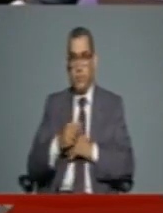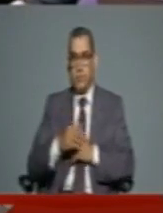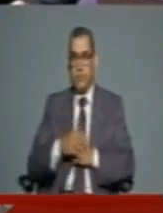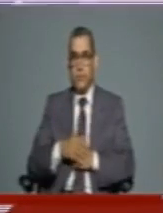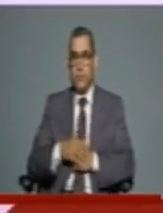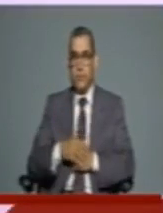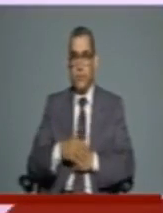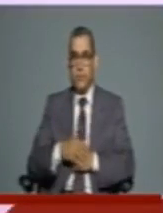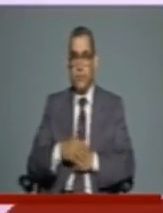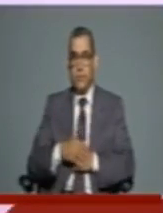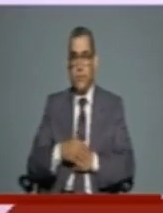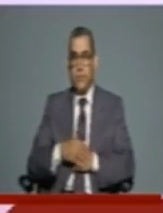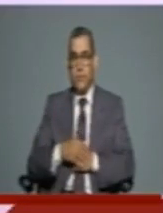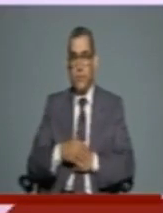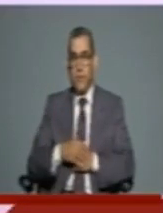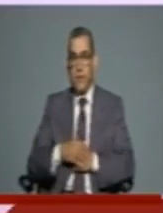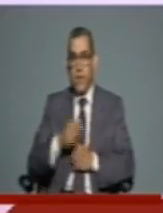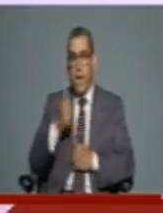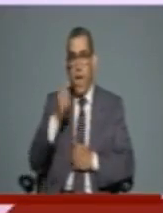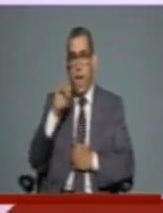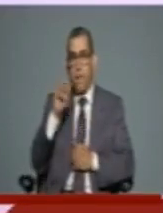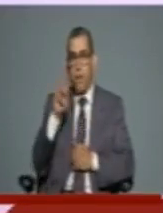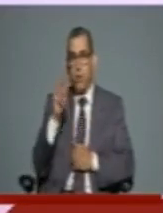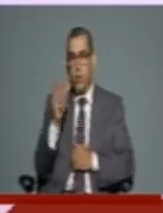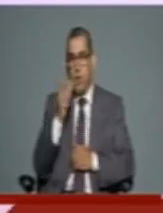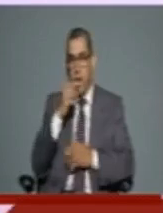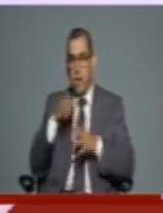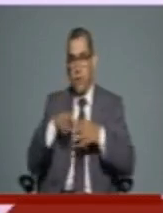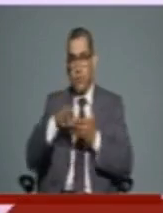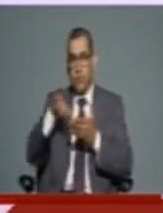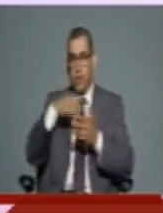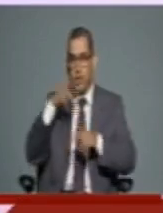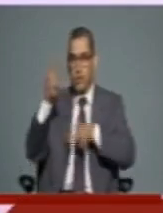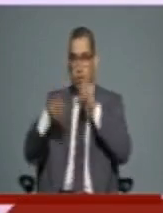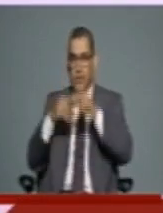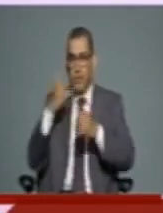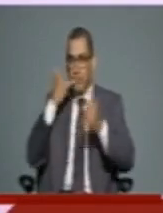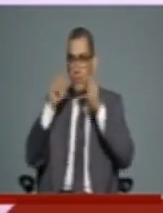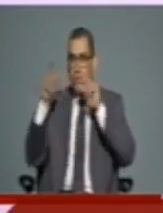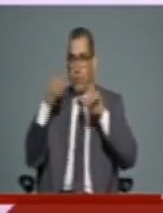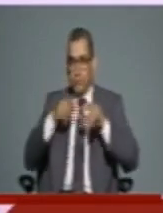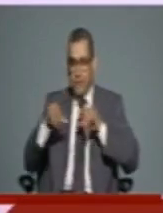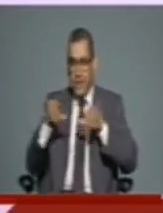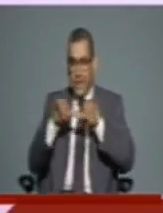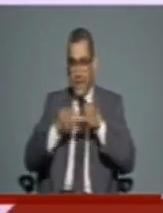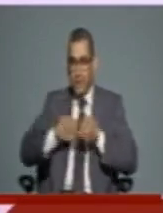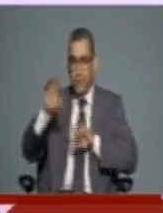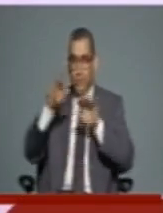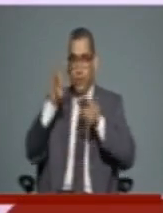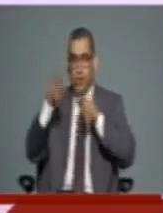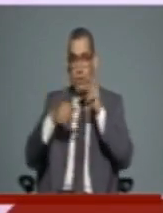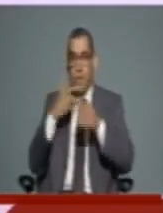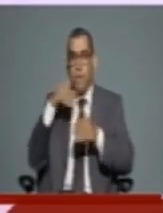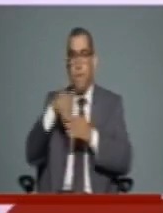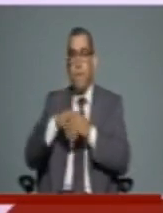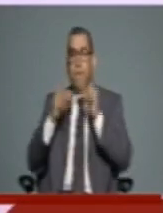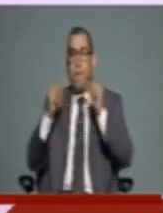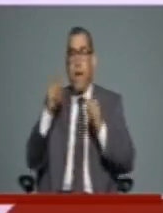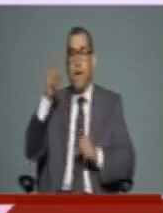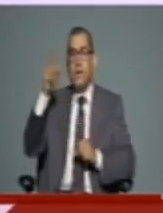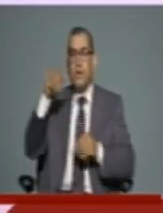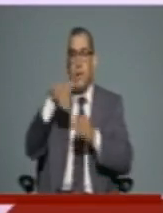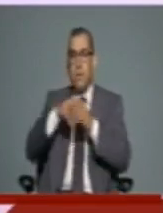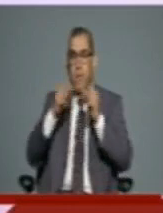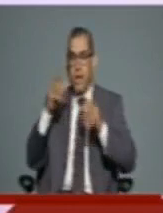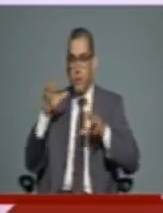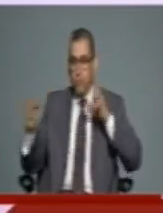امازون ما بقاش امازون اللي احنا بنشتري منه من العالم ده الا بالمخازن واللوجستيات.